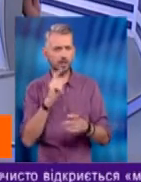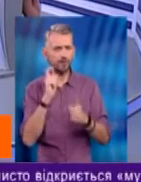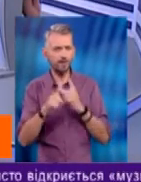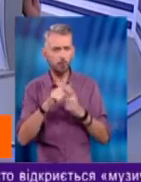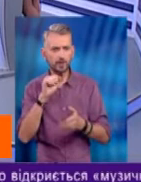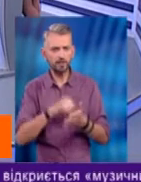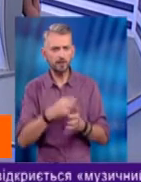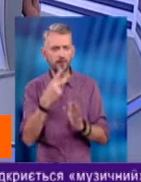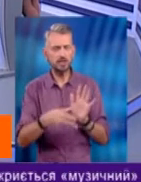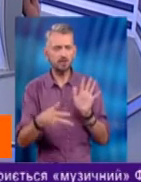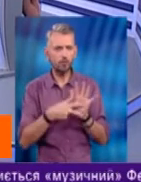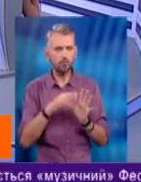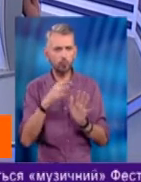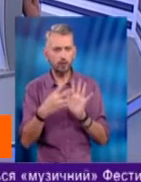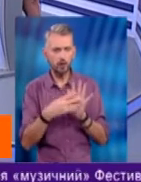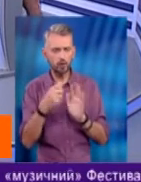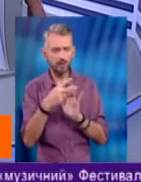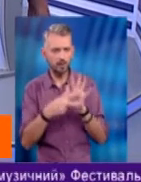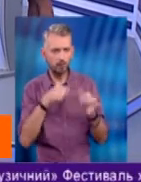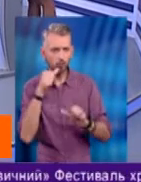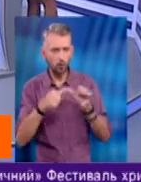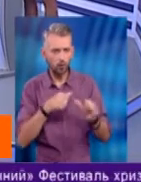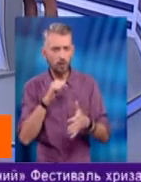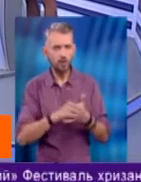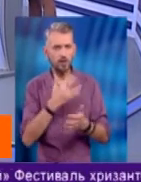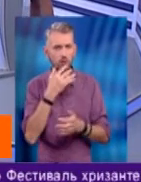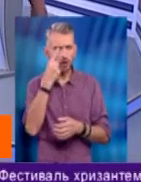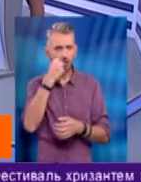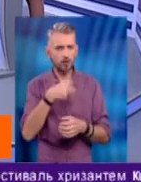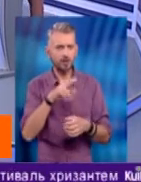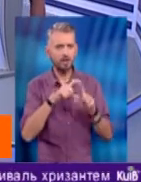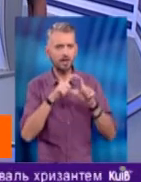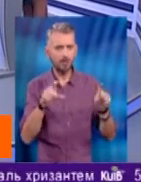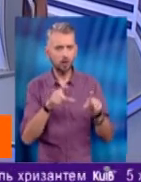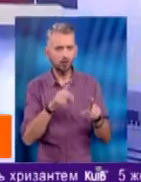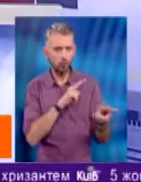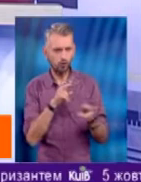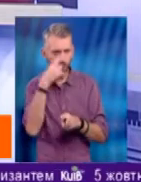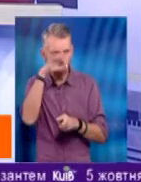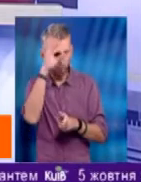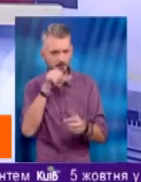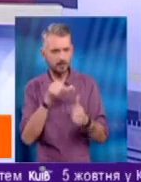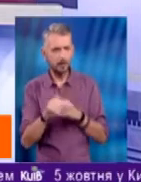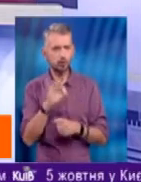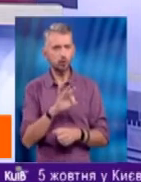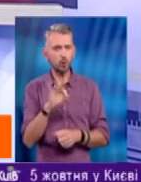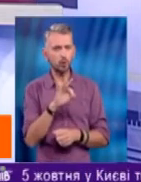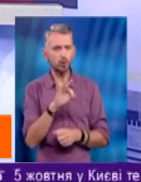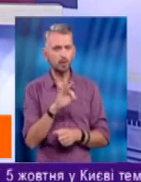від 28.09.18 року від Національного департаменту патрульної поліції. Саме щодо